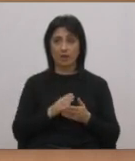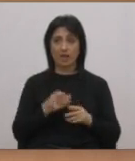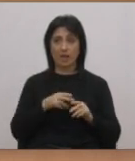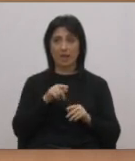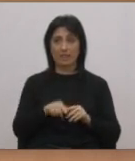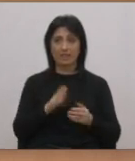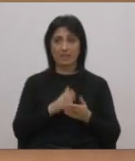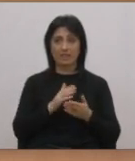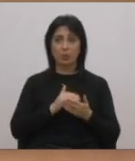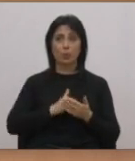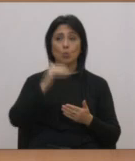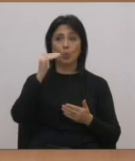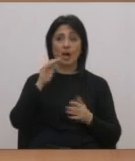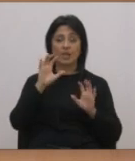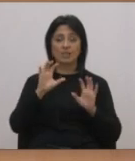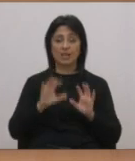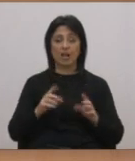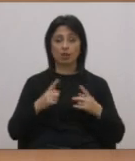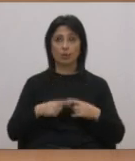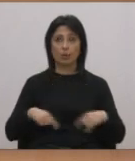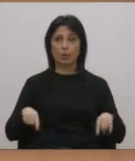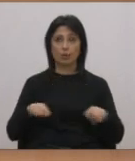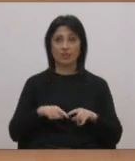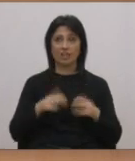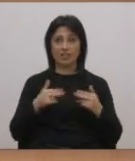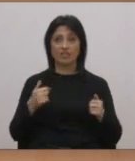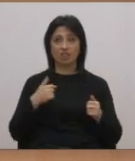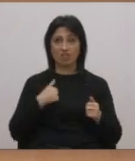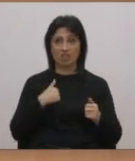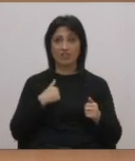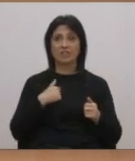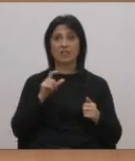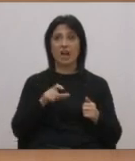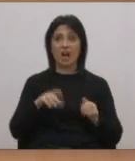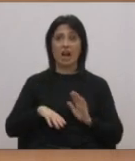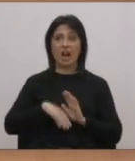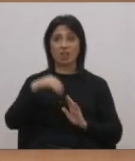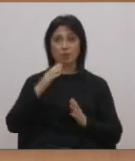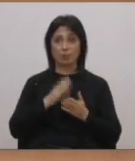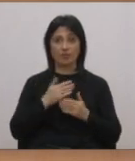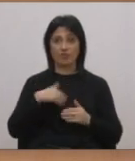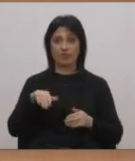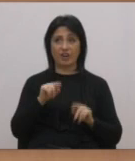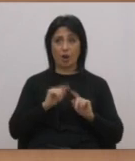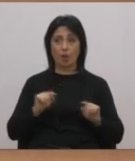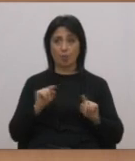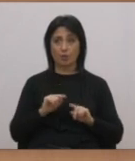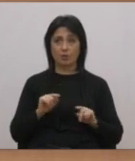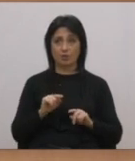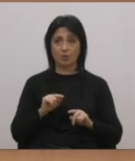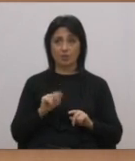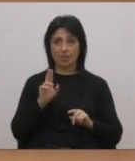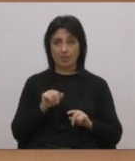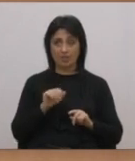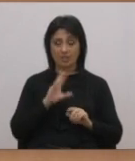ეს არის უმაღლესი საკანონმდებლო ორგანო. Დიახ, ჩვენც ხალხის არჩეულები ვართ, ოპოზიცია.